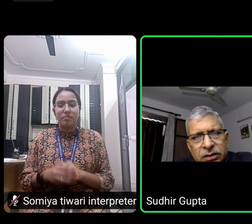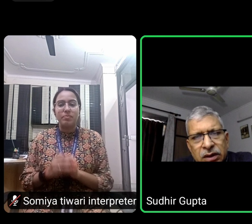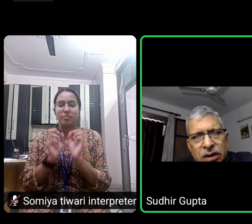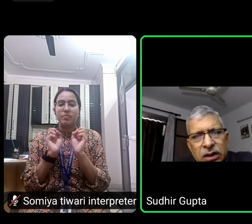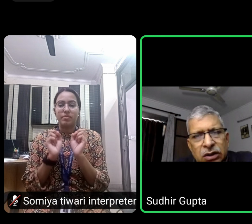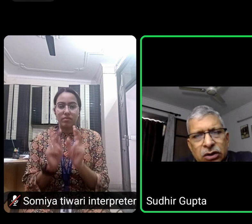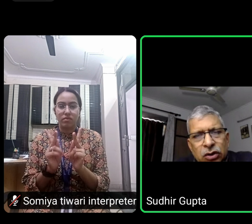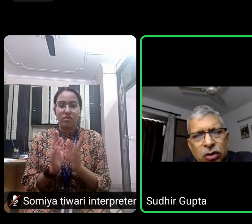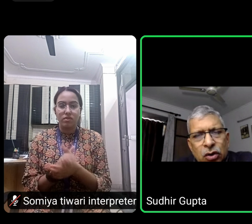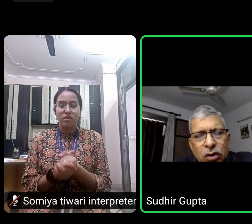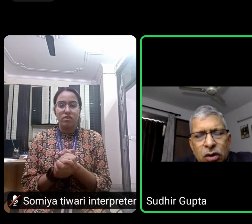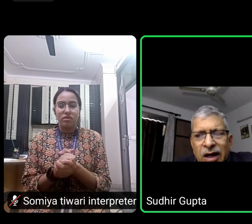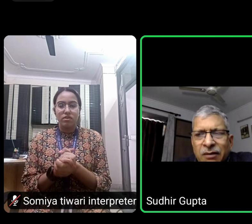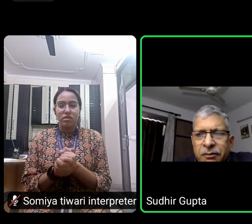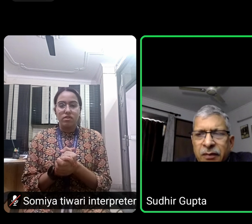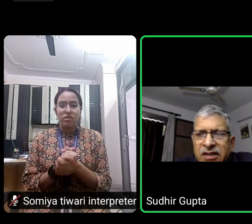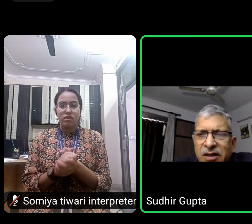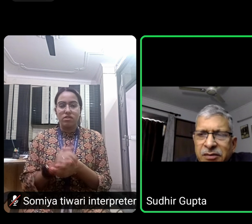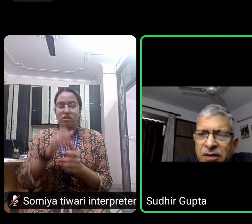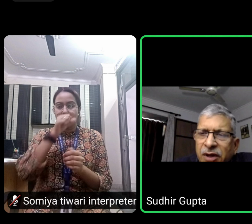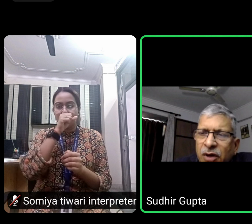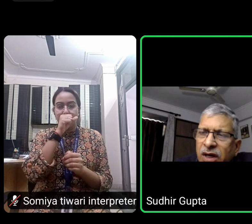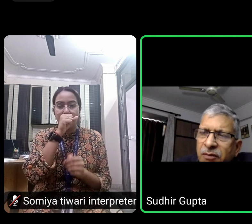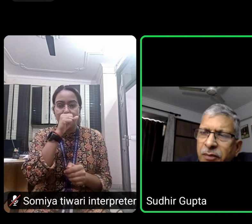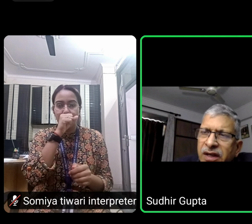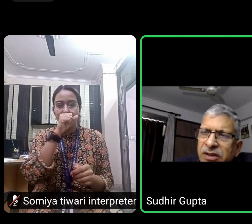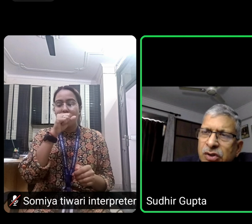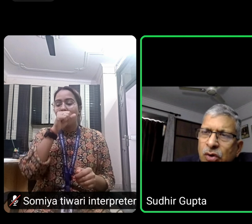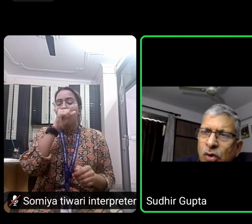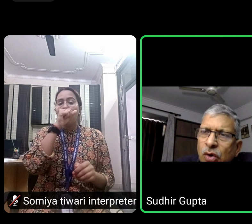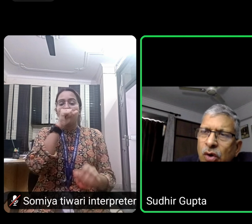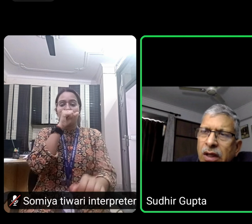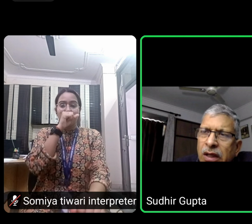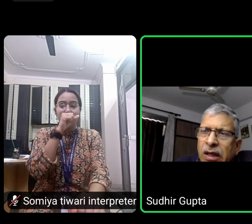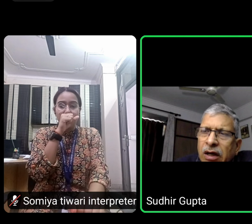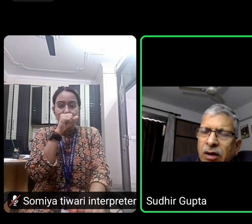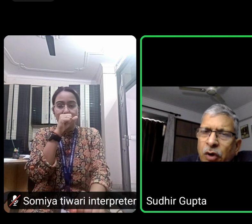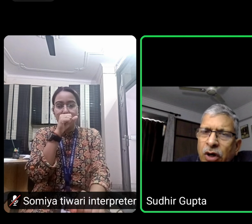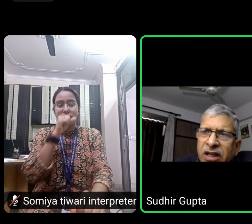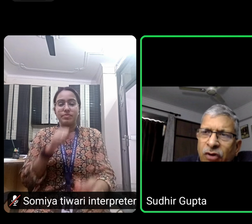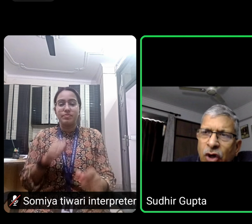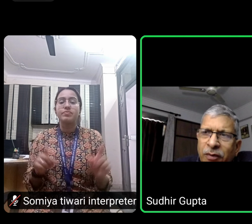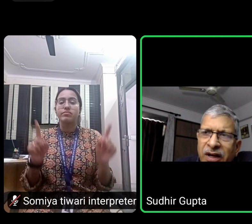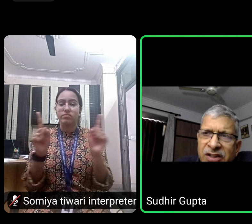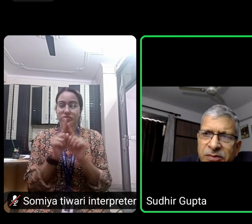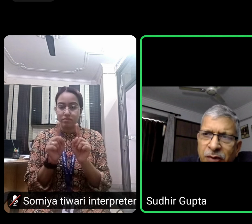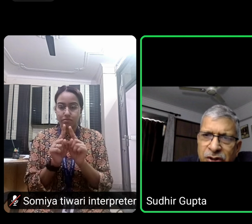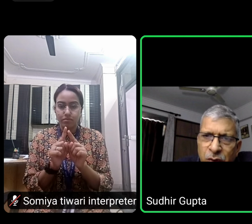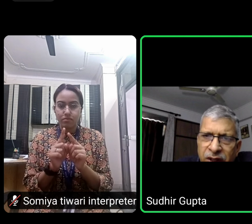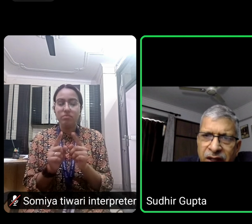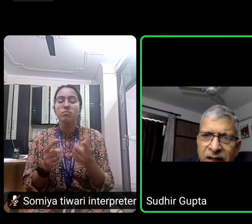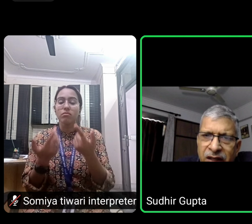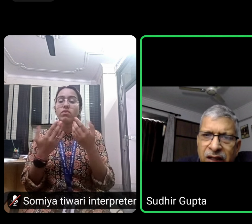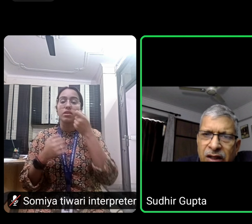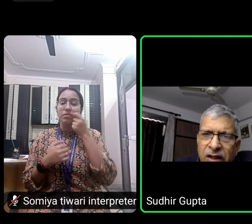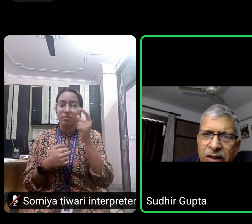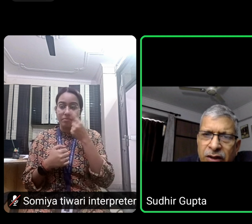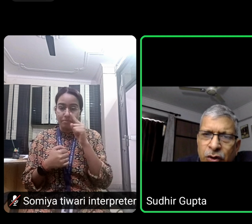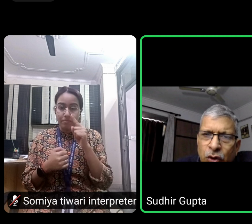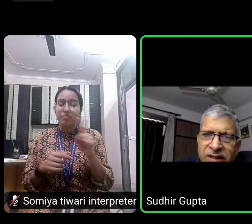ओके, तो आप इसका मतलब ये हुआ कि पेरेंट्स को बहुत की इन्वॉल्वमेंट इसमें बहुत जरूरी है,